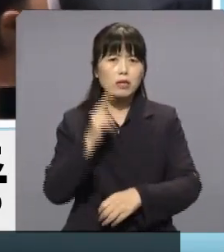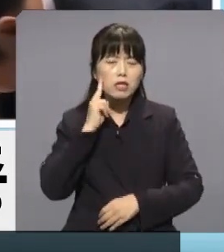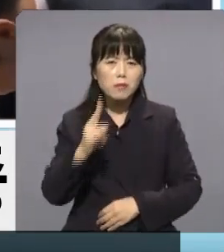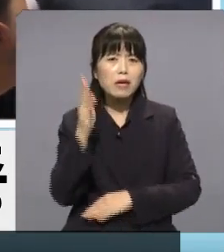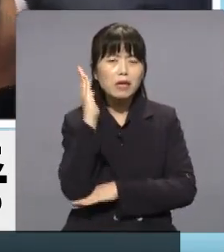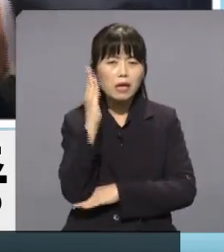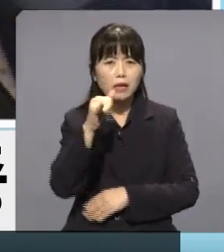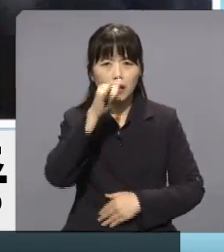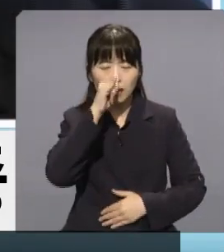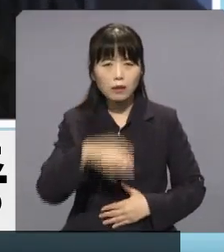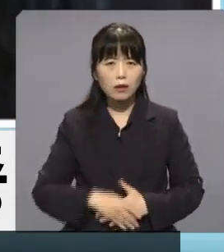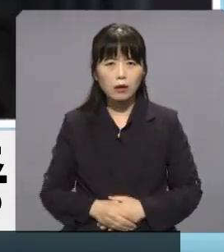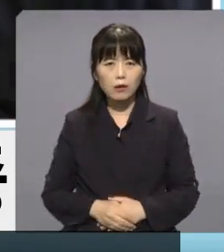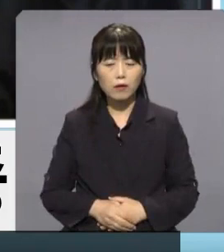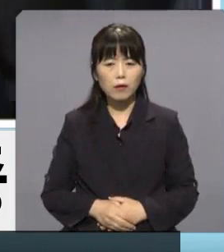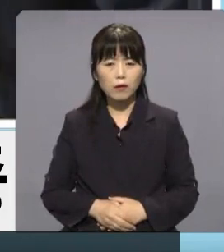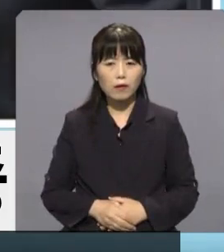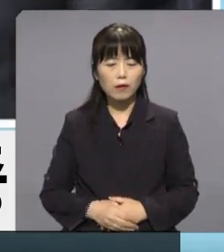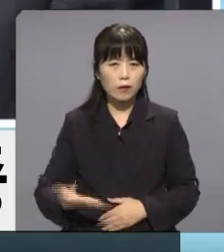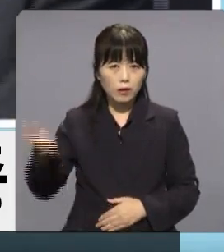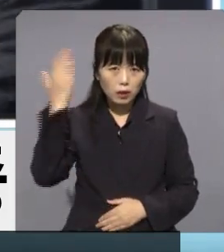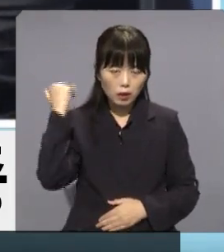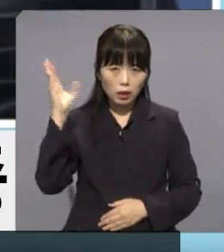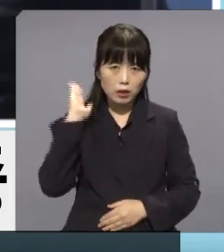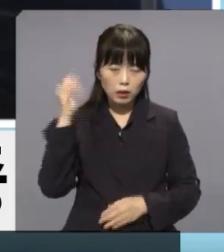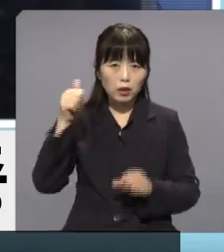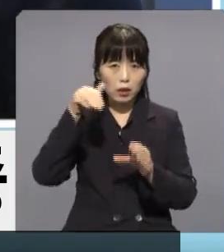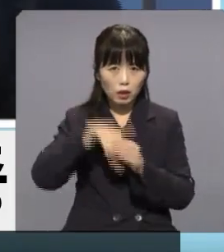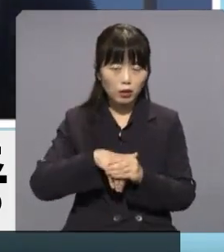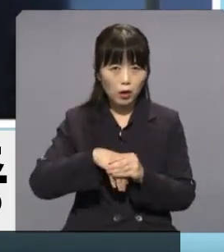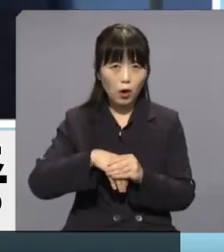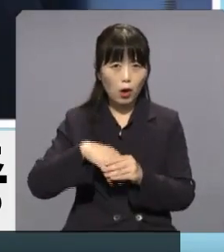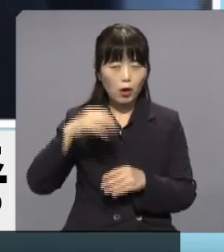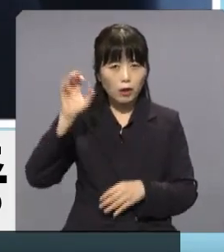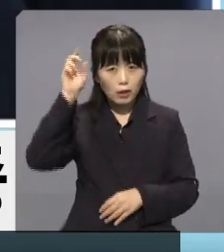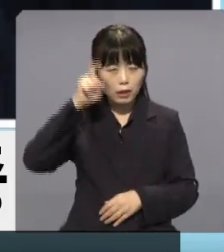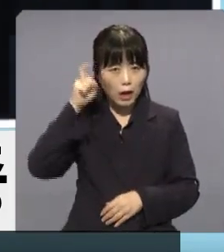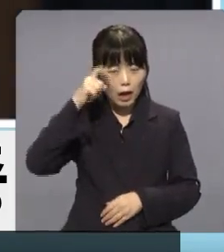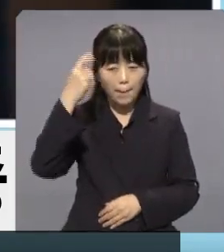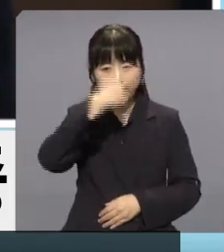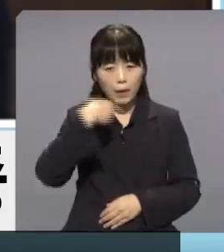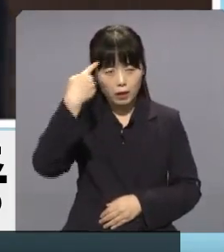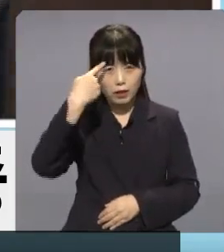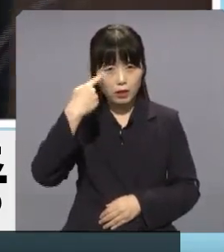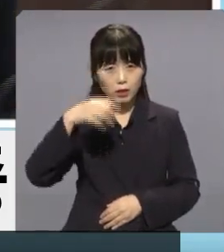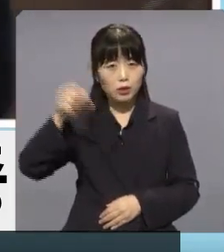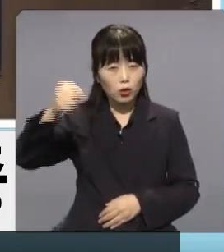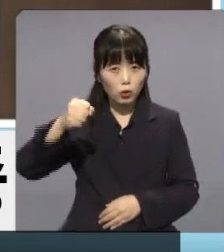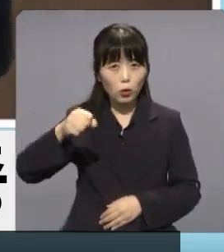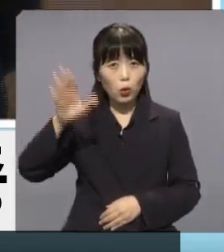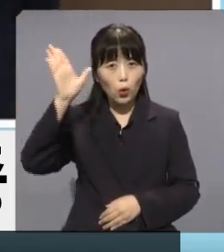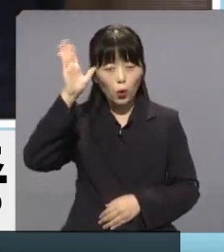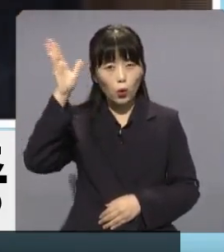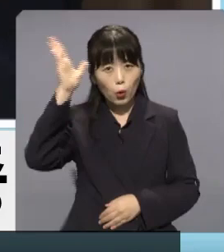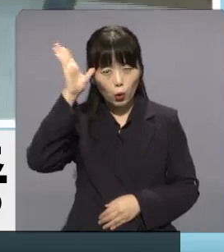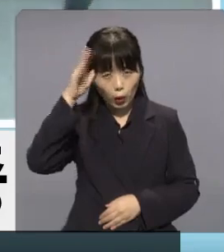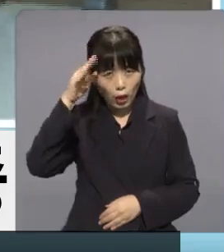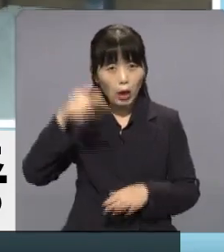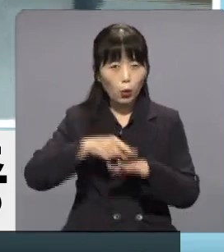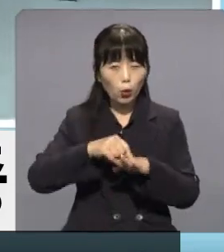표현을 쓰고 지난 대선에서 약물이 를 들고 개고기를 가장 열심히 판 사람 일어나는